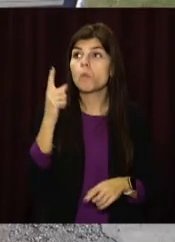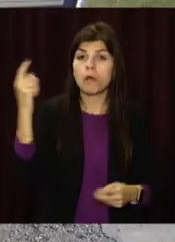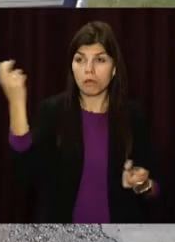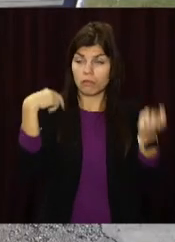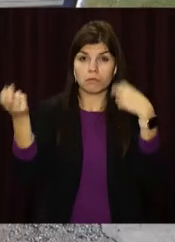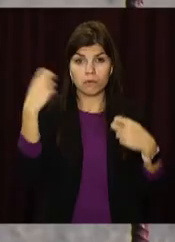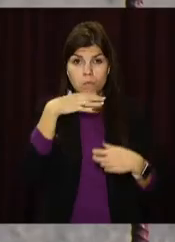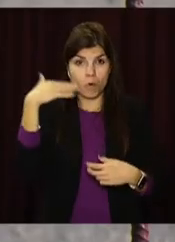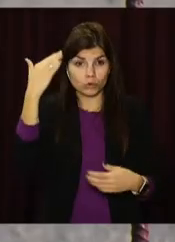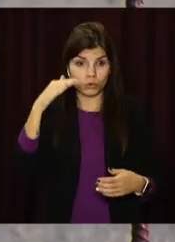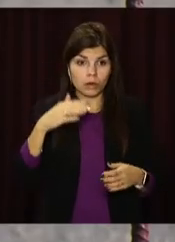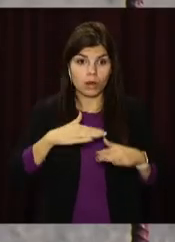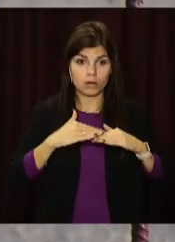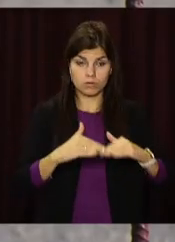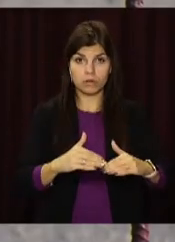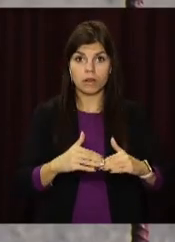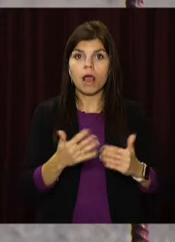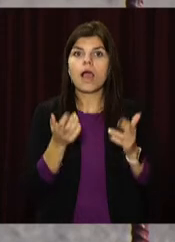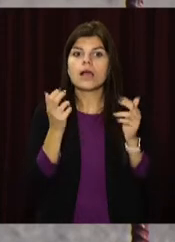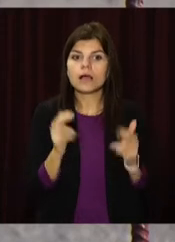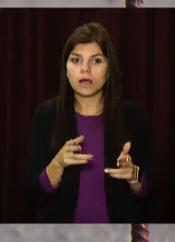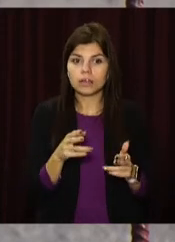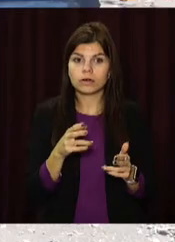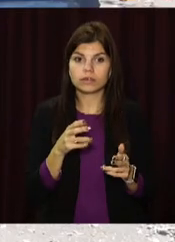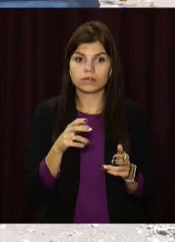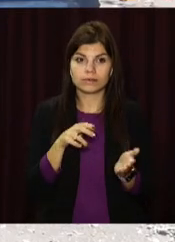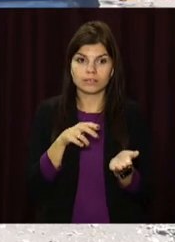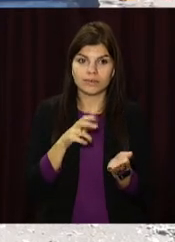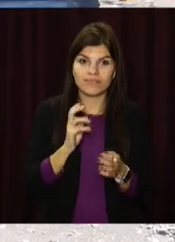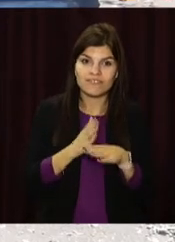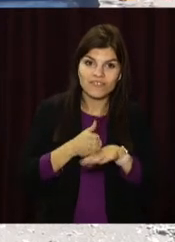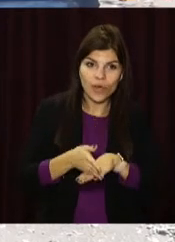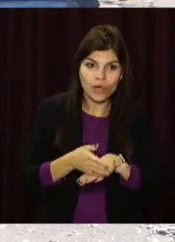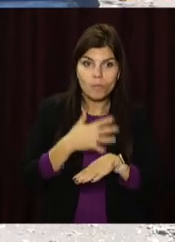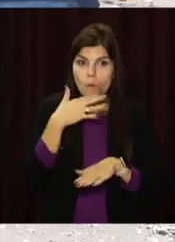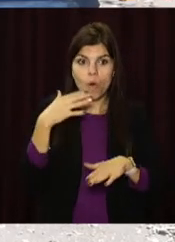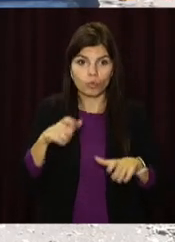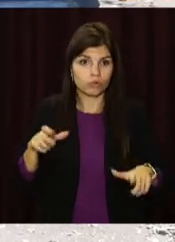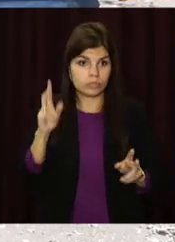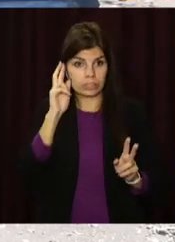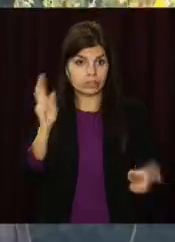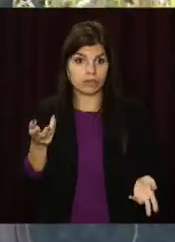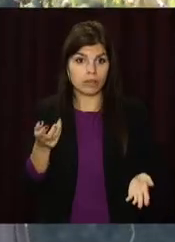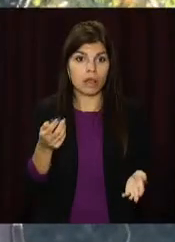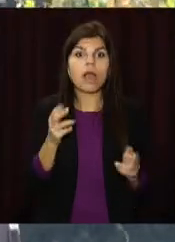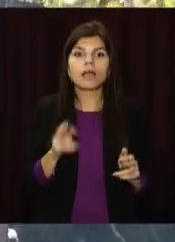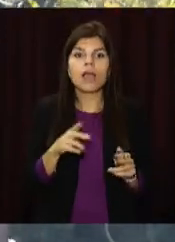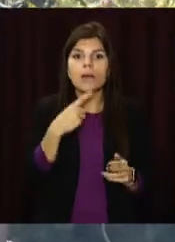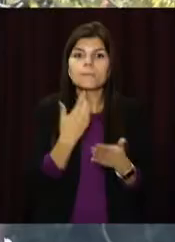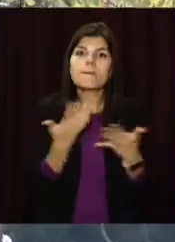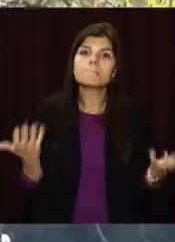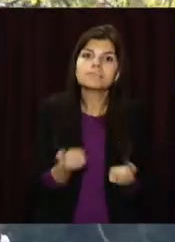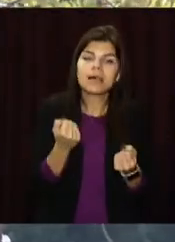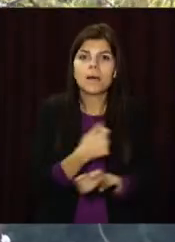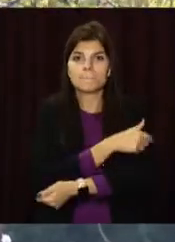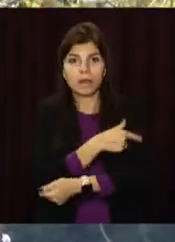то новий бар'єр. Як дістатися до місця призначення неманівцями, не знає навіть більшість місцевих. Що вже казати про рятувальників та медиків?